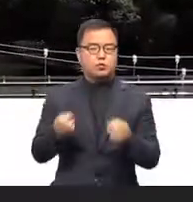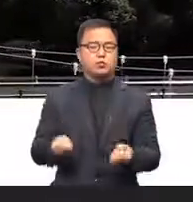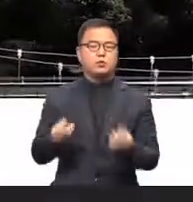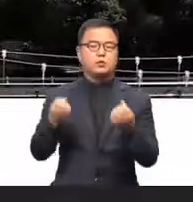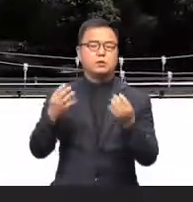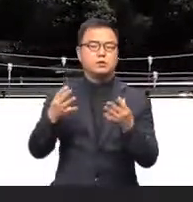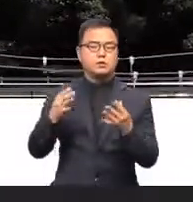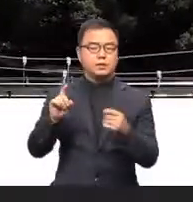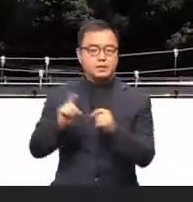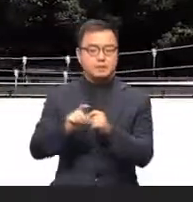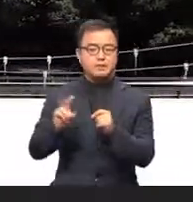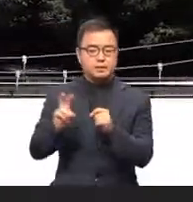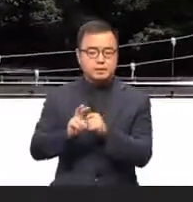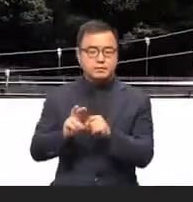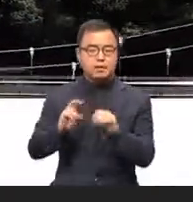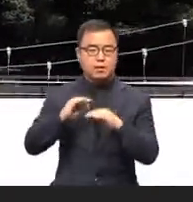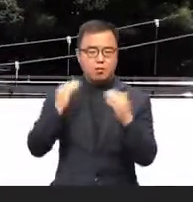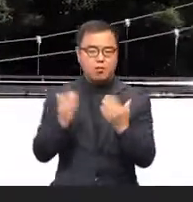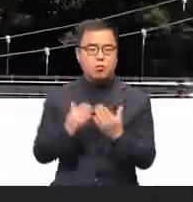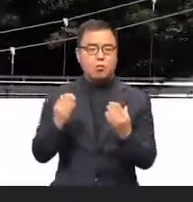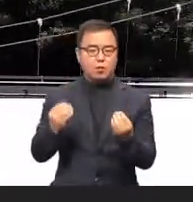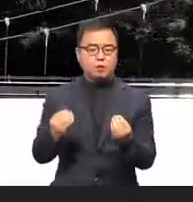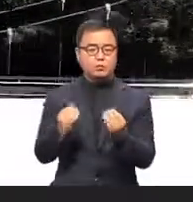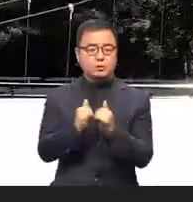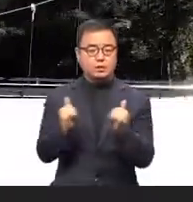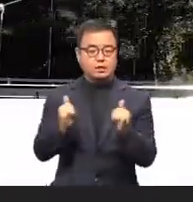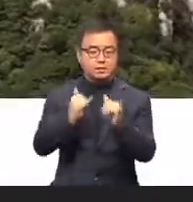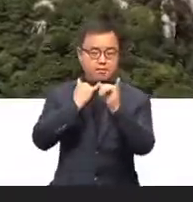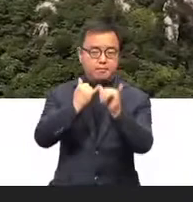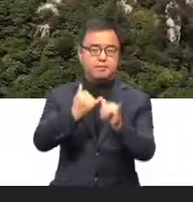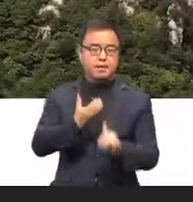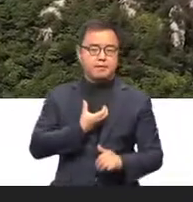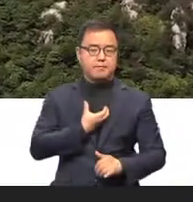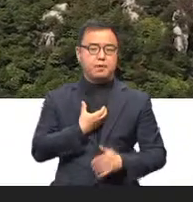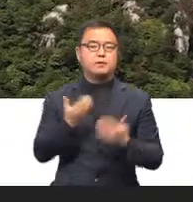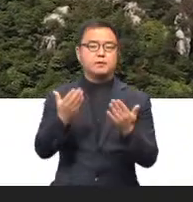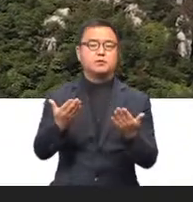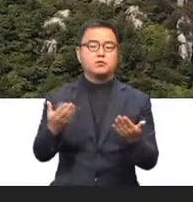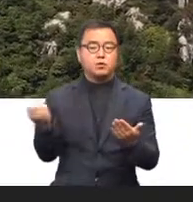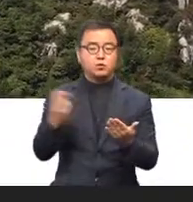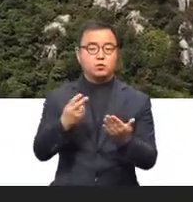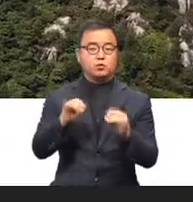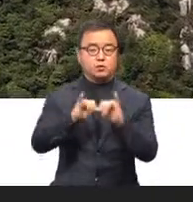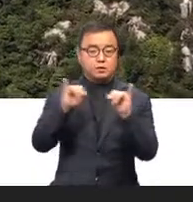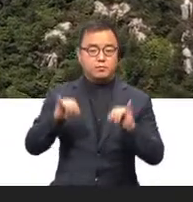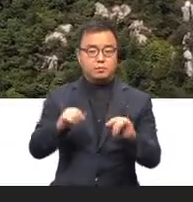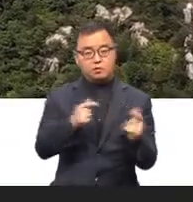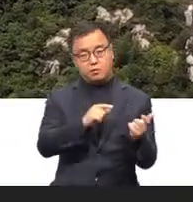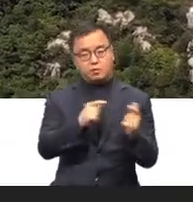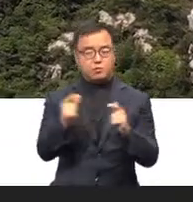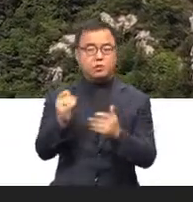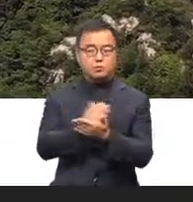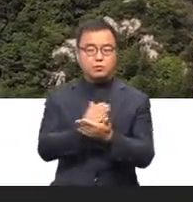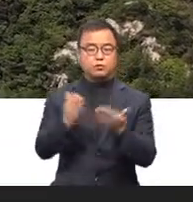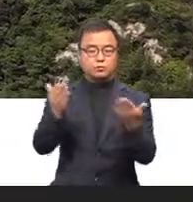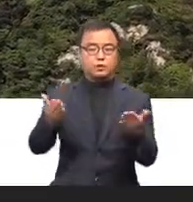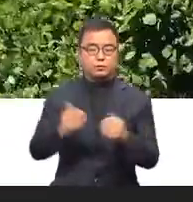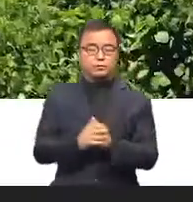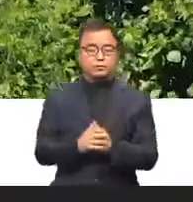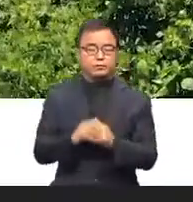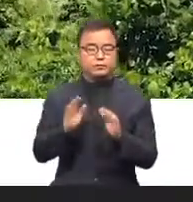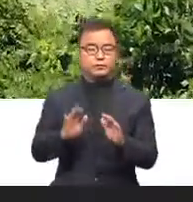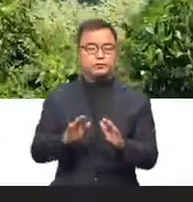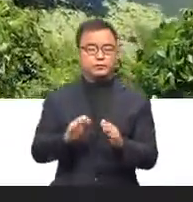10선 20선 30선 완주 자들에게 트로피 메달 과 함께 태블릿 등 기념품이 쉬어 될 계획입니다 아